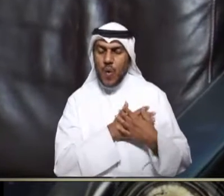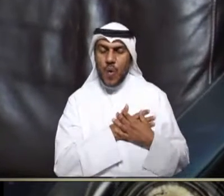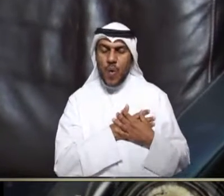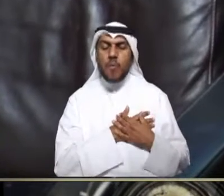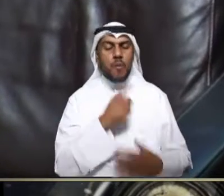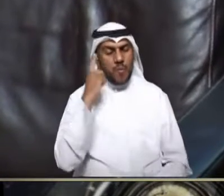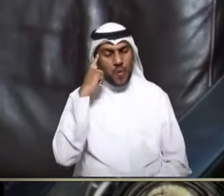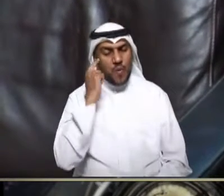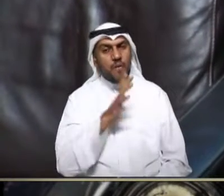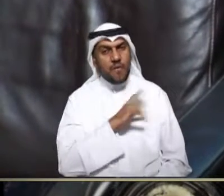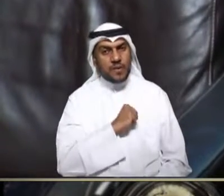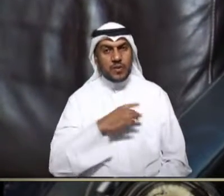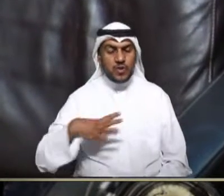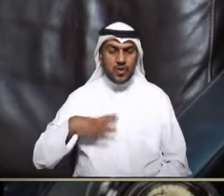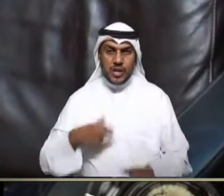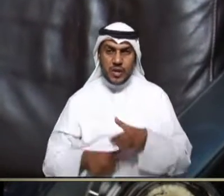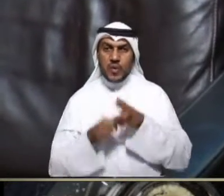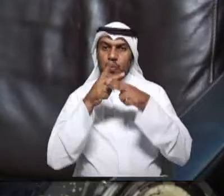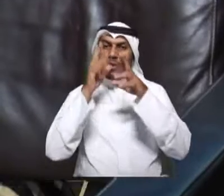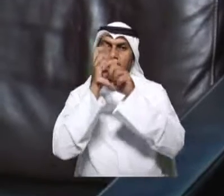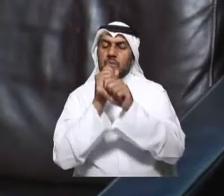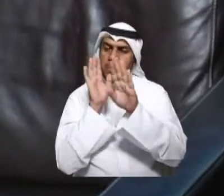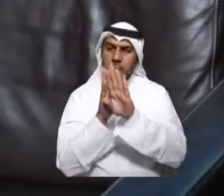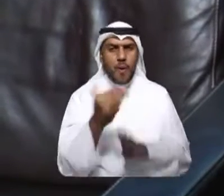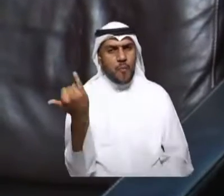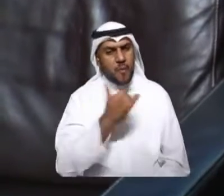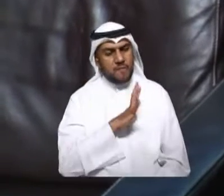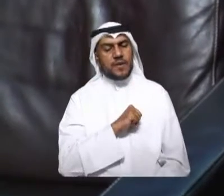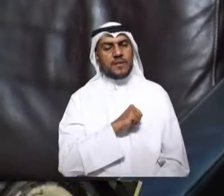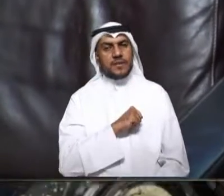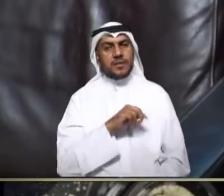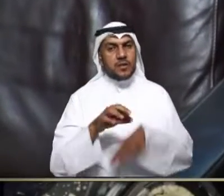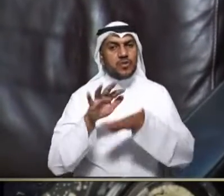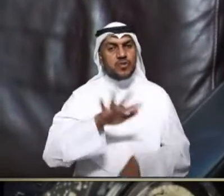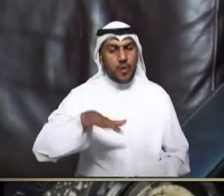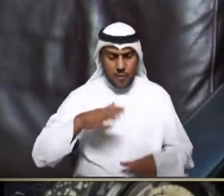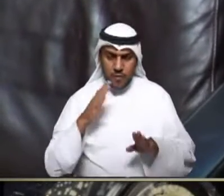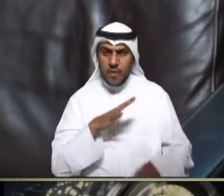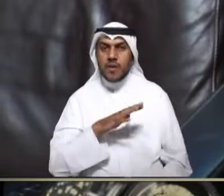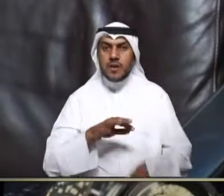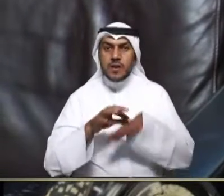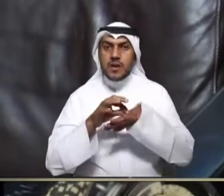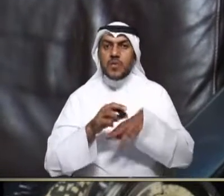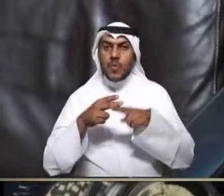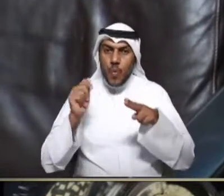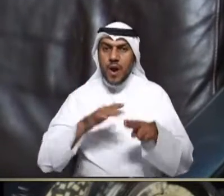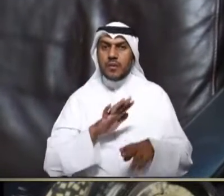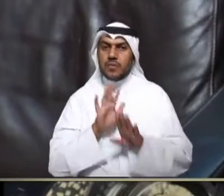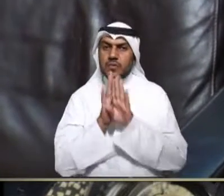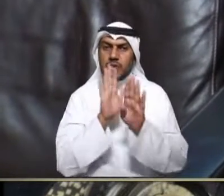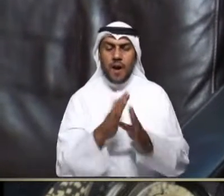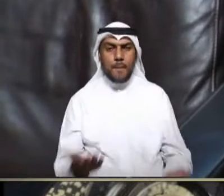بدعم كبير من حضرة صاحب السمو أمير البلاد حفظه الله ورعاه والشعب الكويتي، كيف لا وقد انطلقت